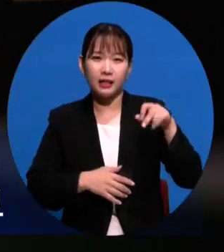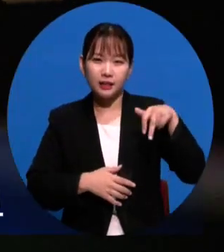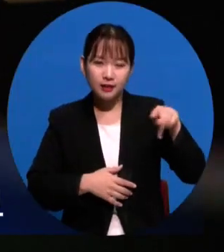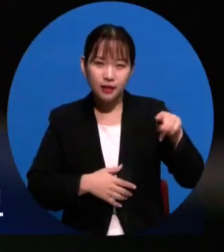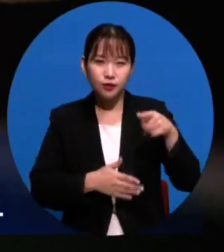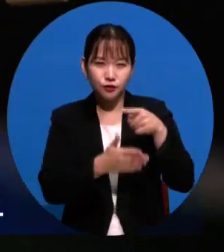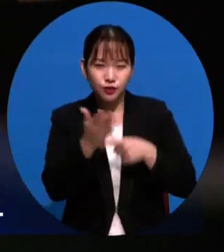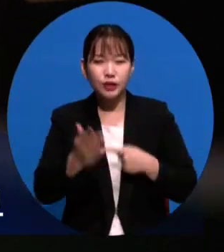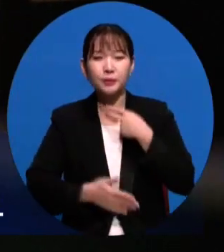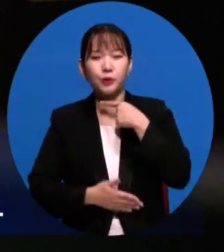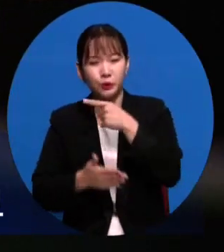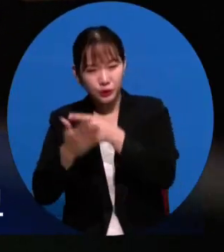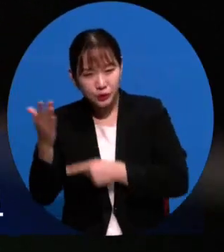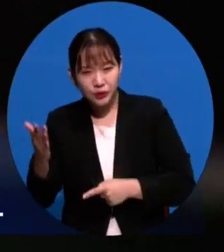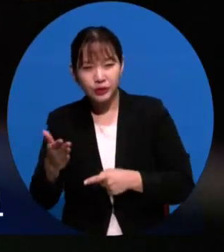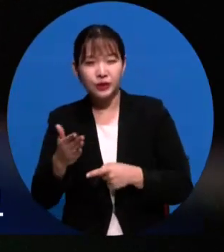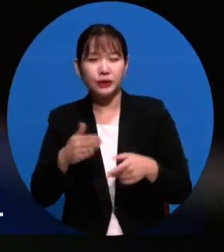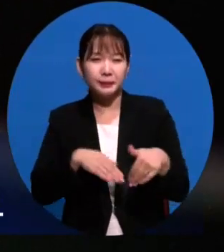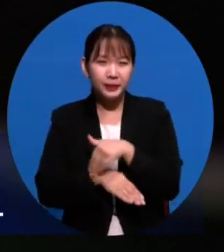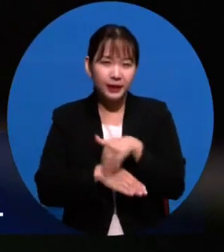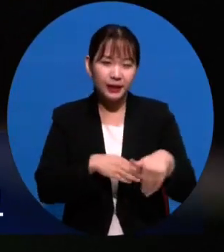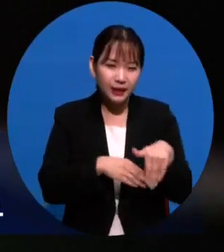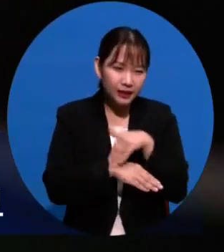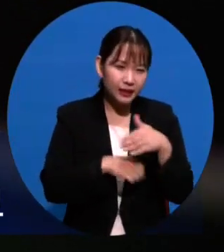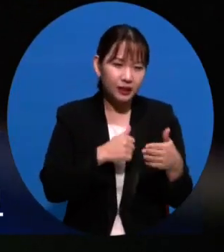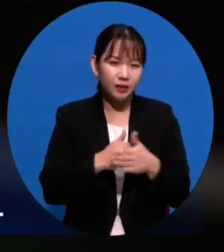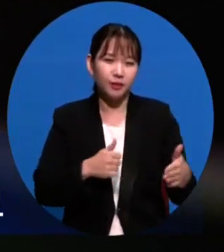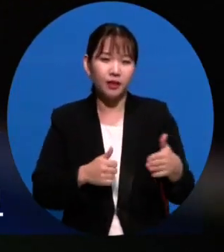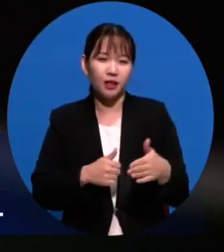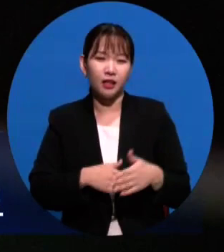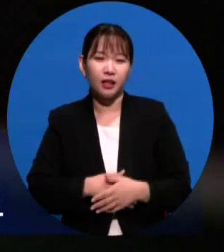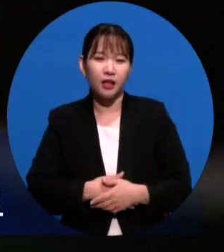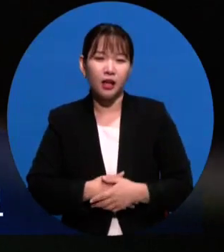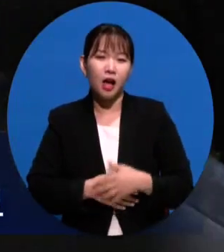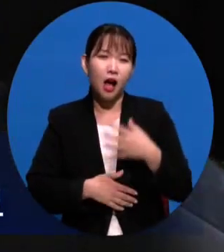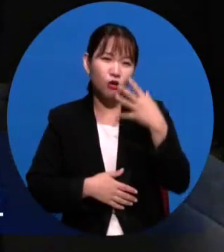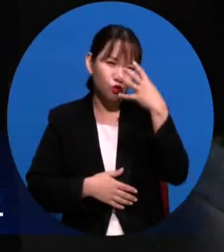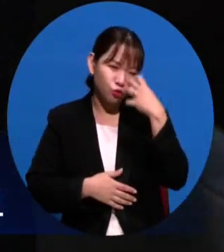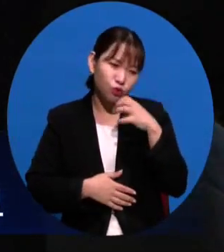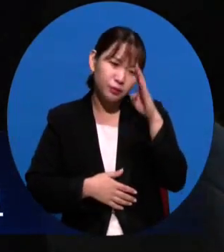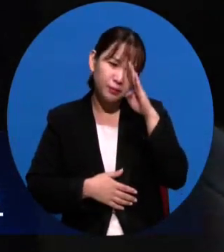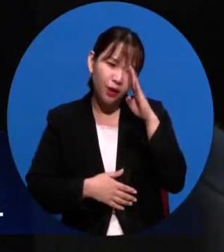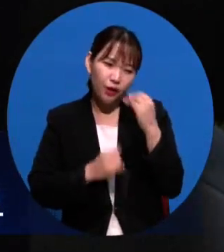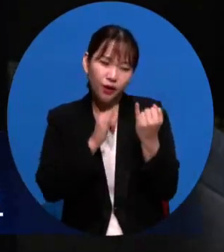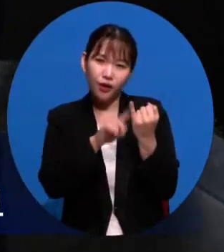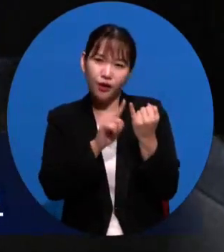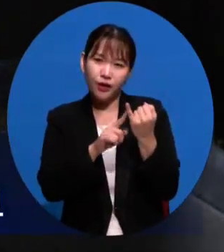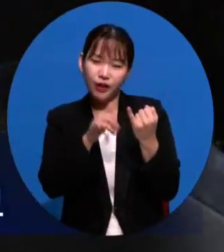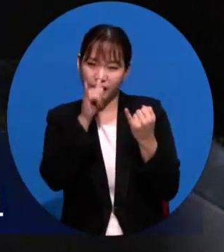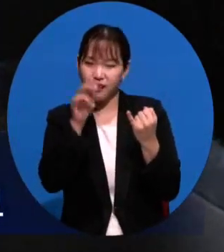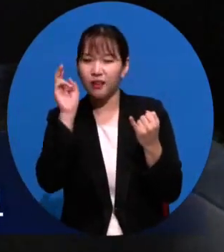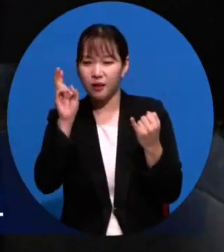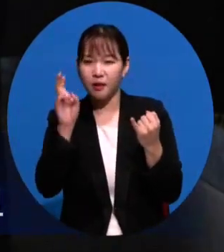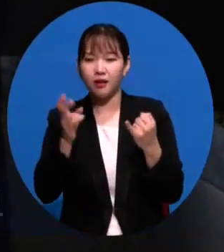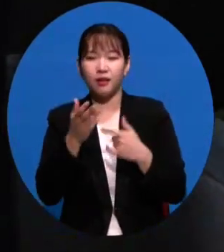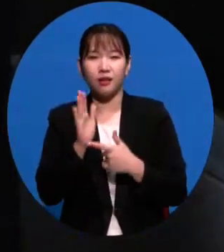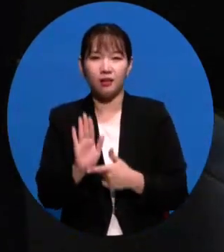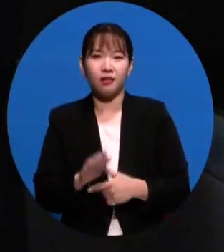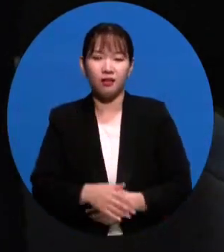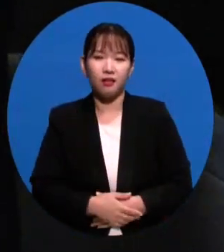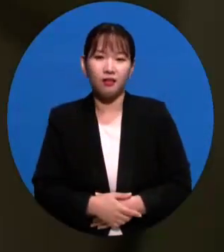수술하고 목 수술하고 그러다 보니까 그걸 사고가 그래도 우울증 비슷한 것이 온 것 같다고.